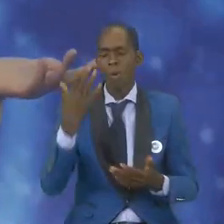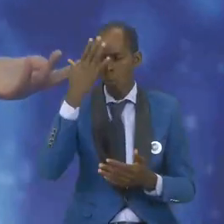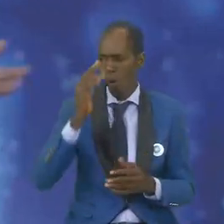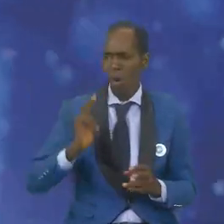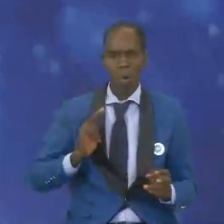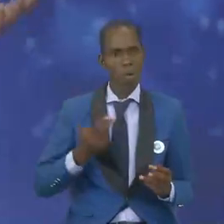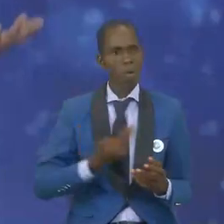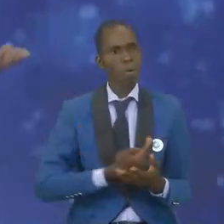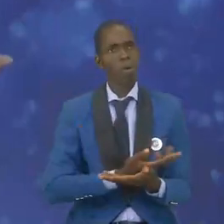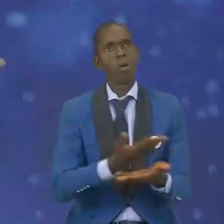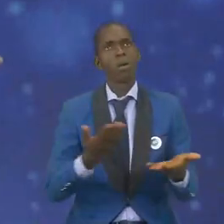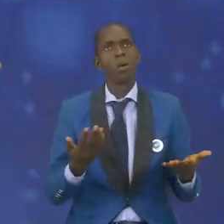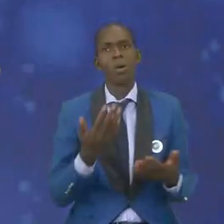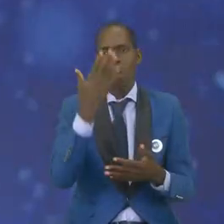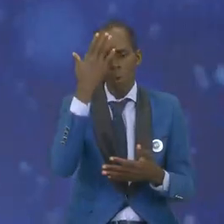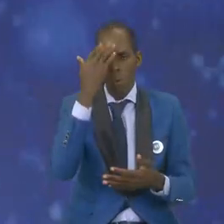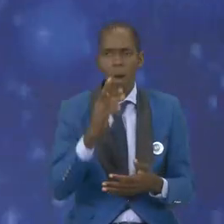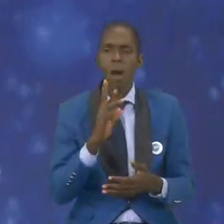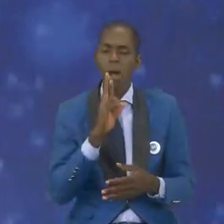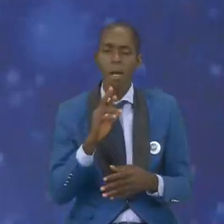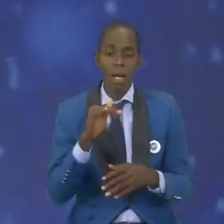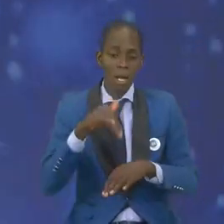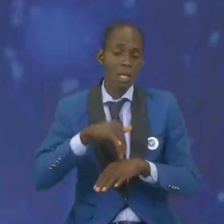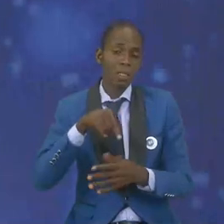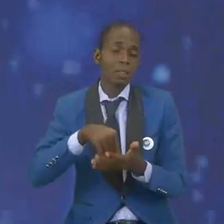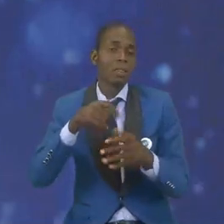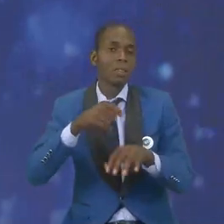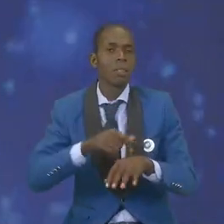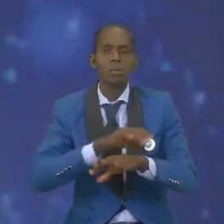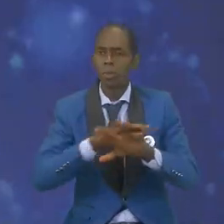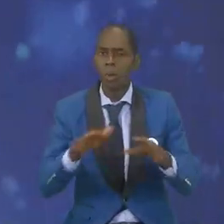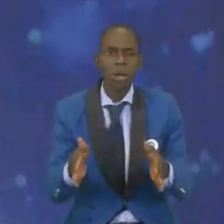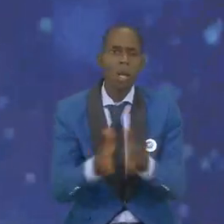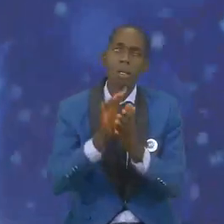ceci? Pourquoi moi? Pourquoi nous?